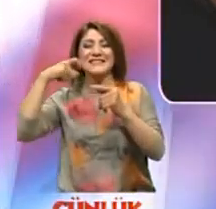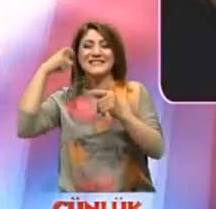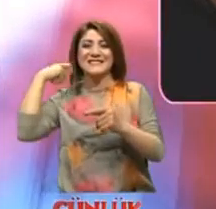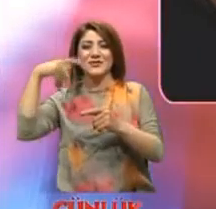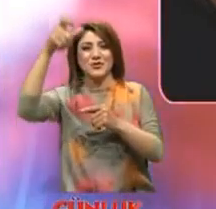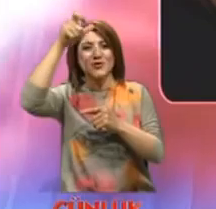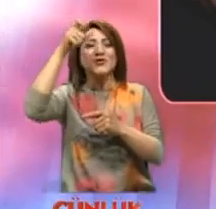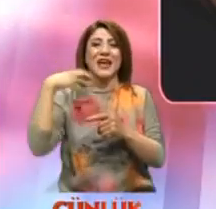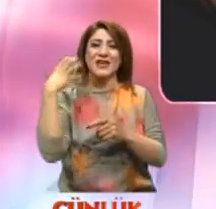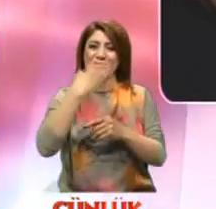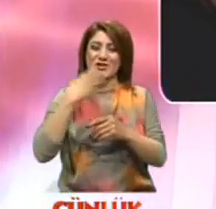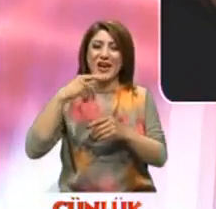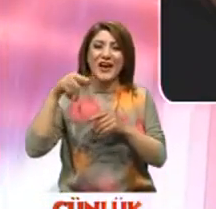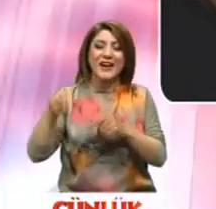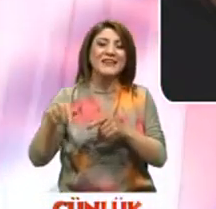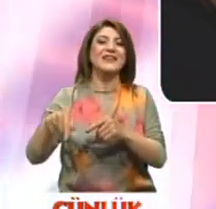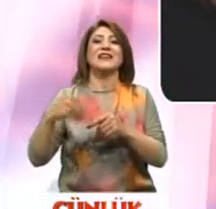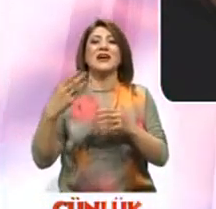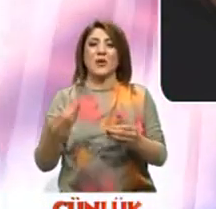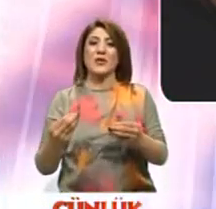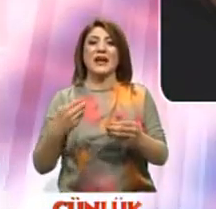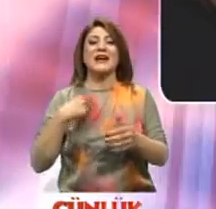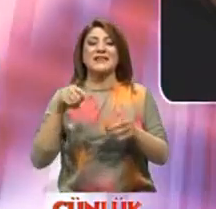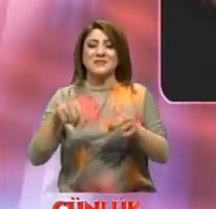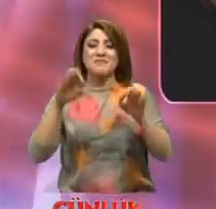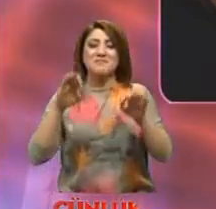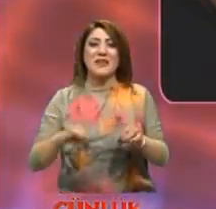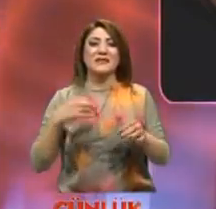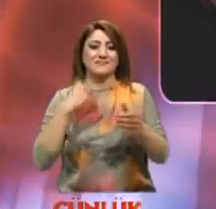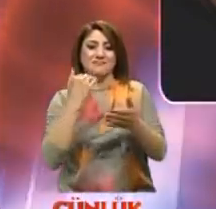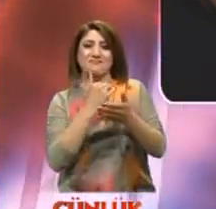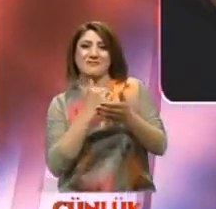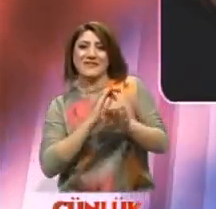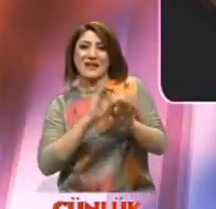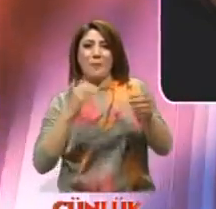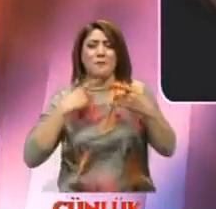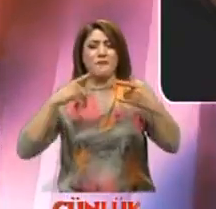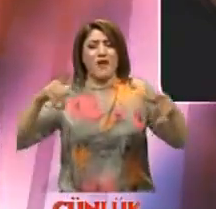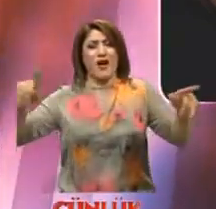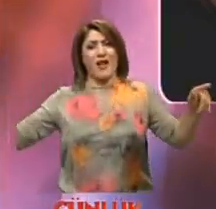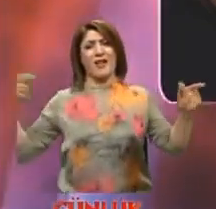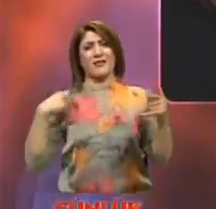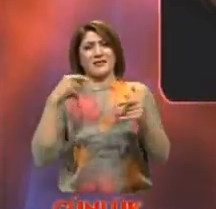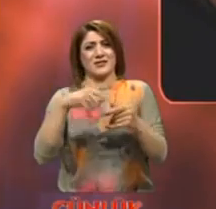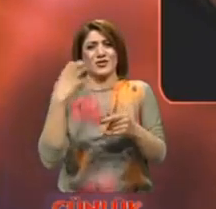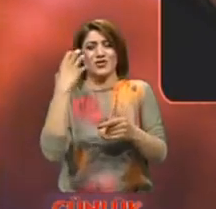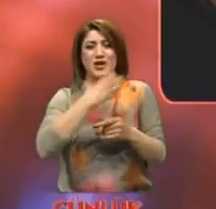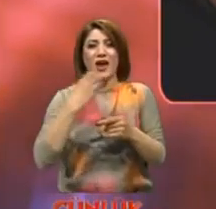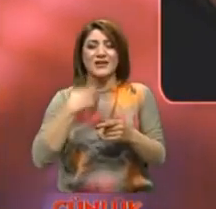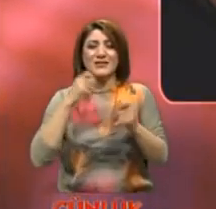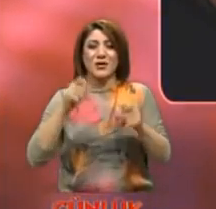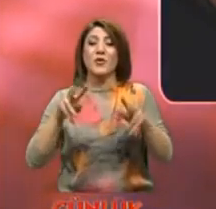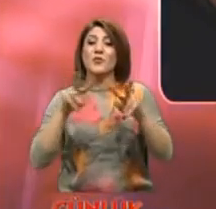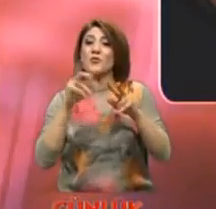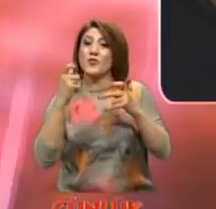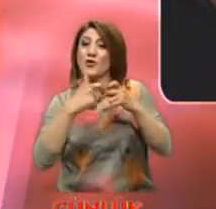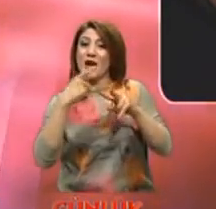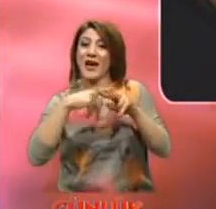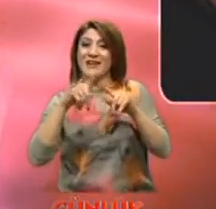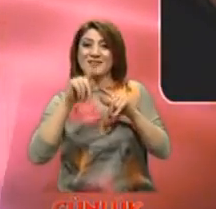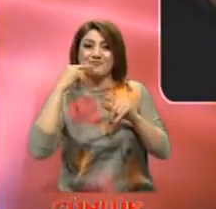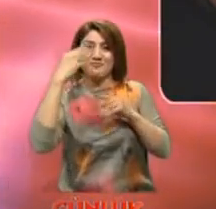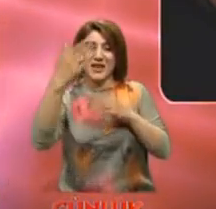şarkılara, 70-80-90'ların pop ve rock şarkılarından caz standartlarına kadar çok geniş bir yelpazede eser bulunduran Murat Bulgak şimdi